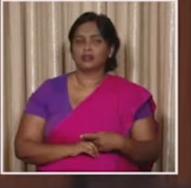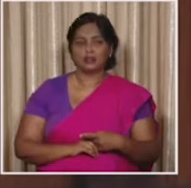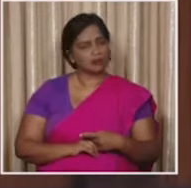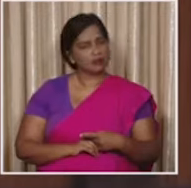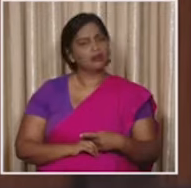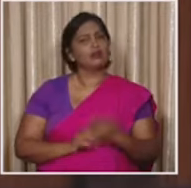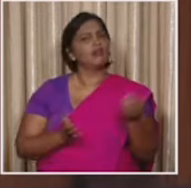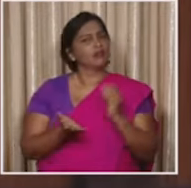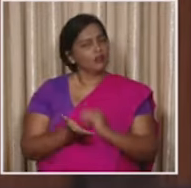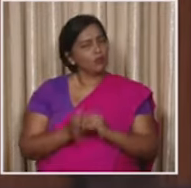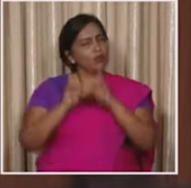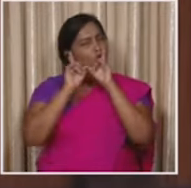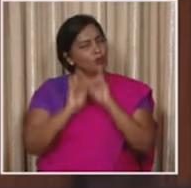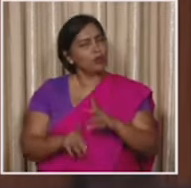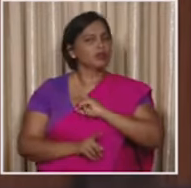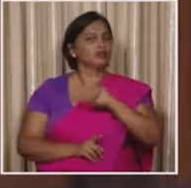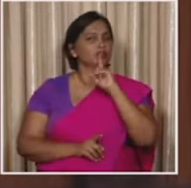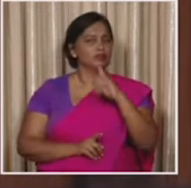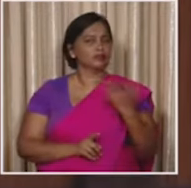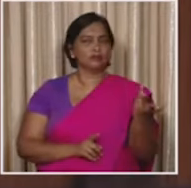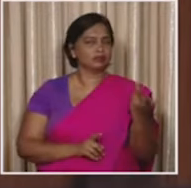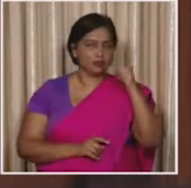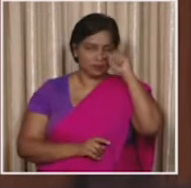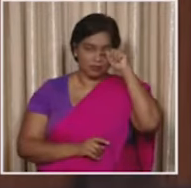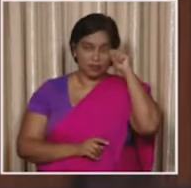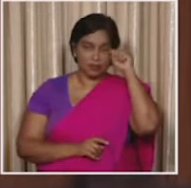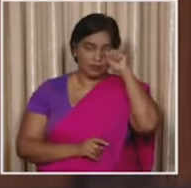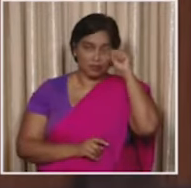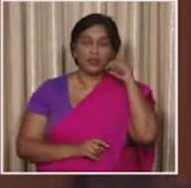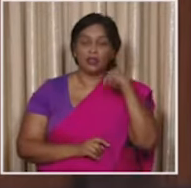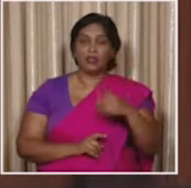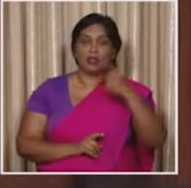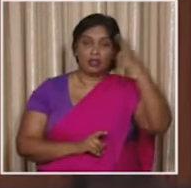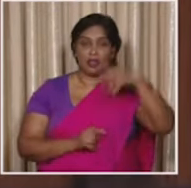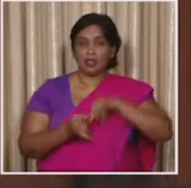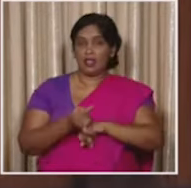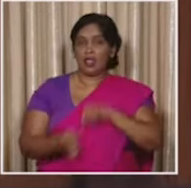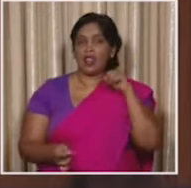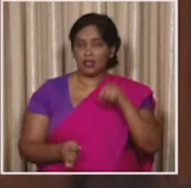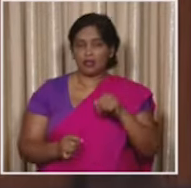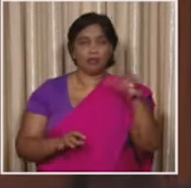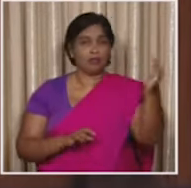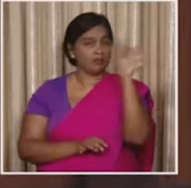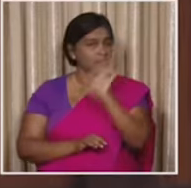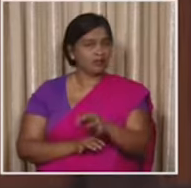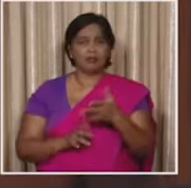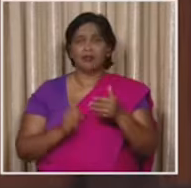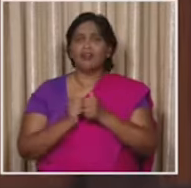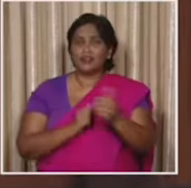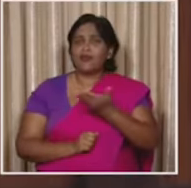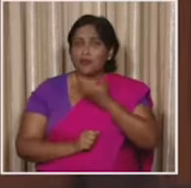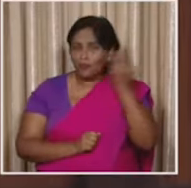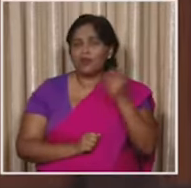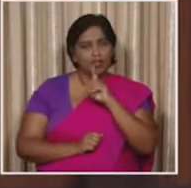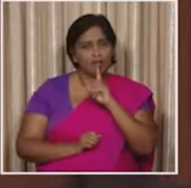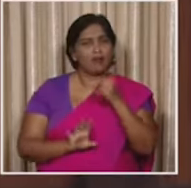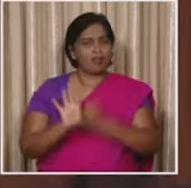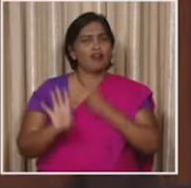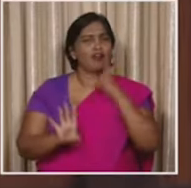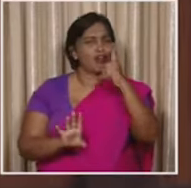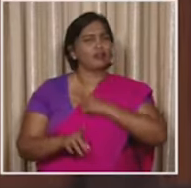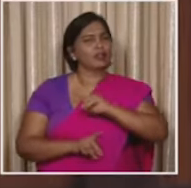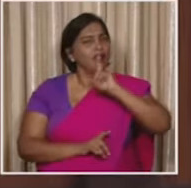Nan Kurtan, Uru, Mela the Yama, Sera Ray and the Amechik in Yamitawa, in the Vodete Murikalantan and Kurtan, either Uruversama Kurkram, in the